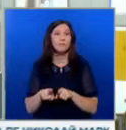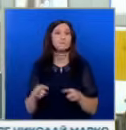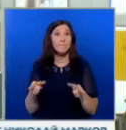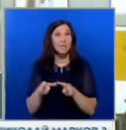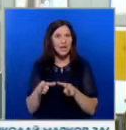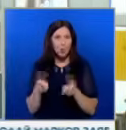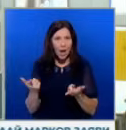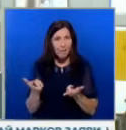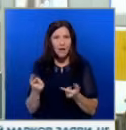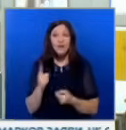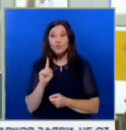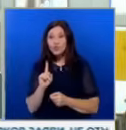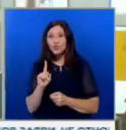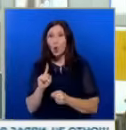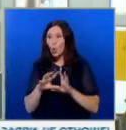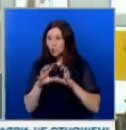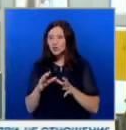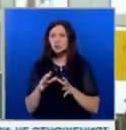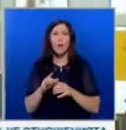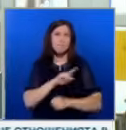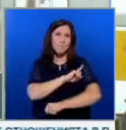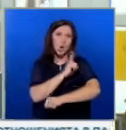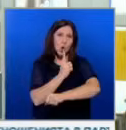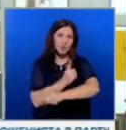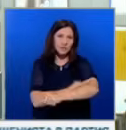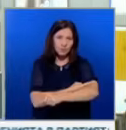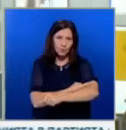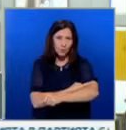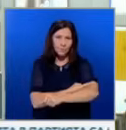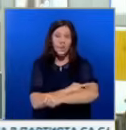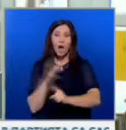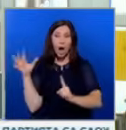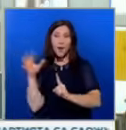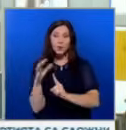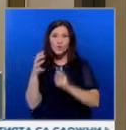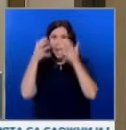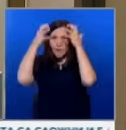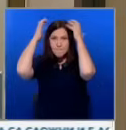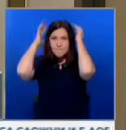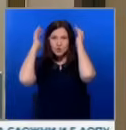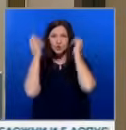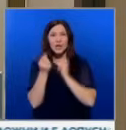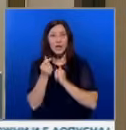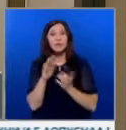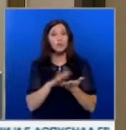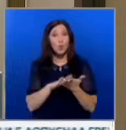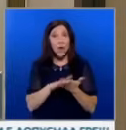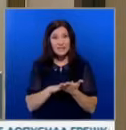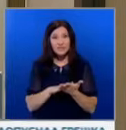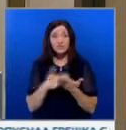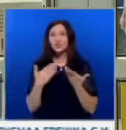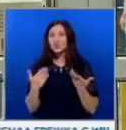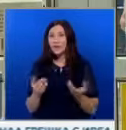марихуаната, само че концентрацията е много по-силна и атакува мозъчните клетки. Доказва се вече,